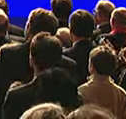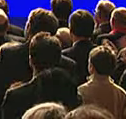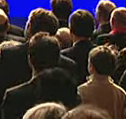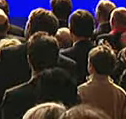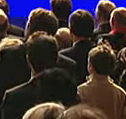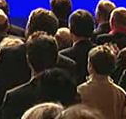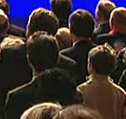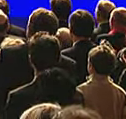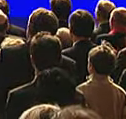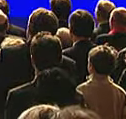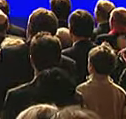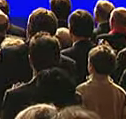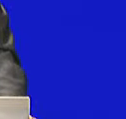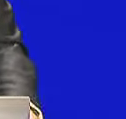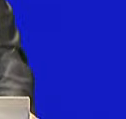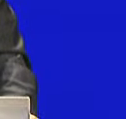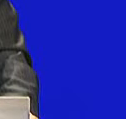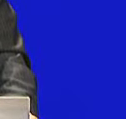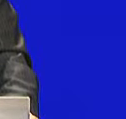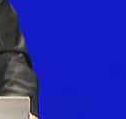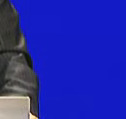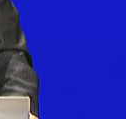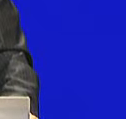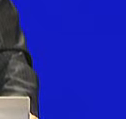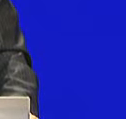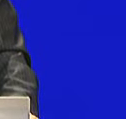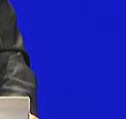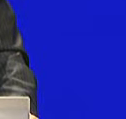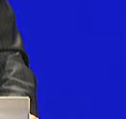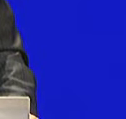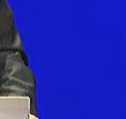Je ne sais pas comment vous dire merci.